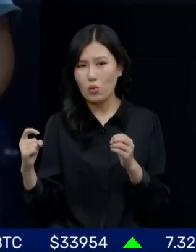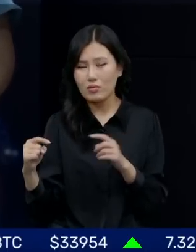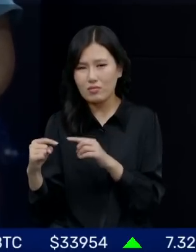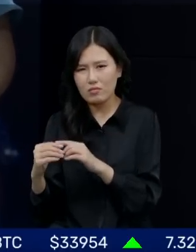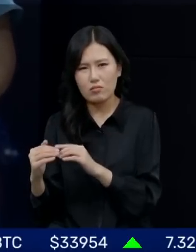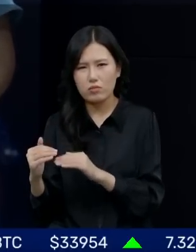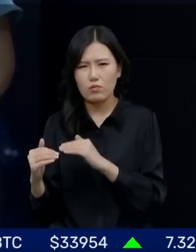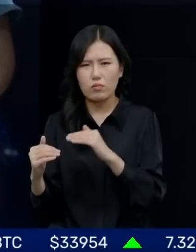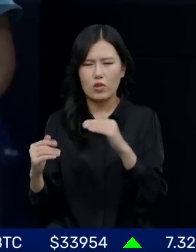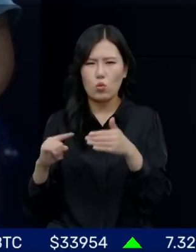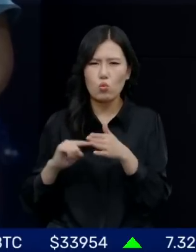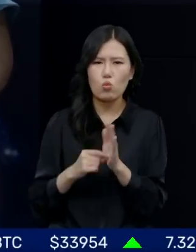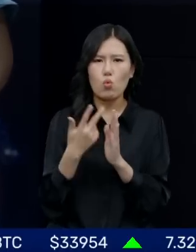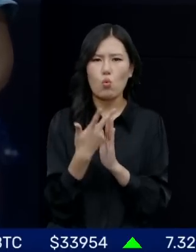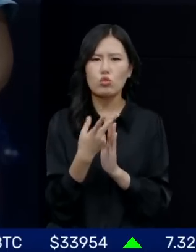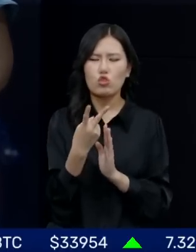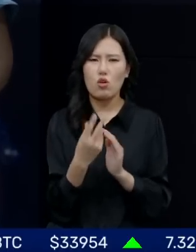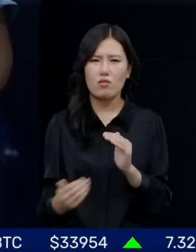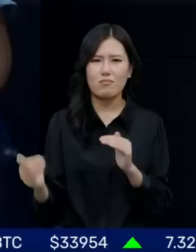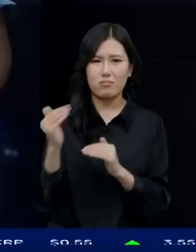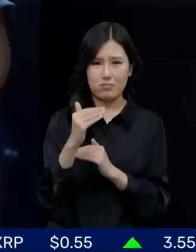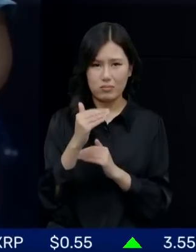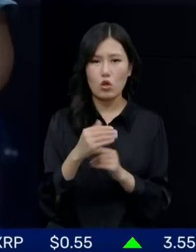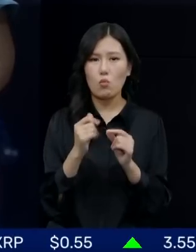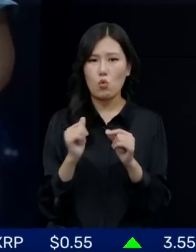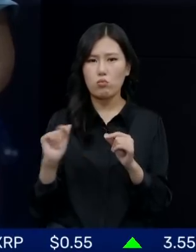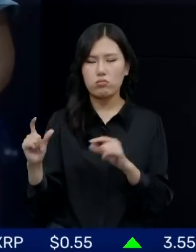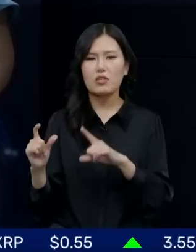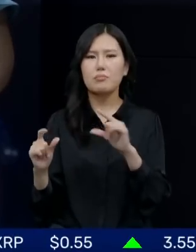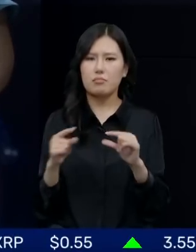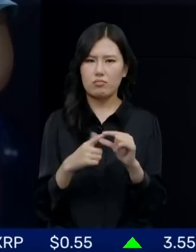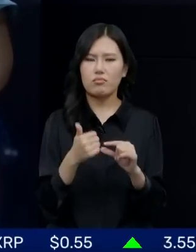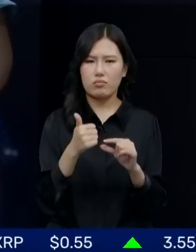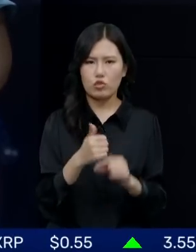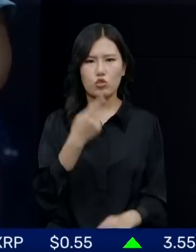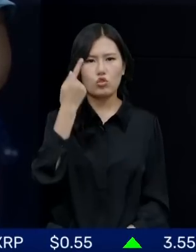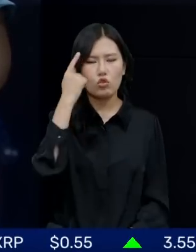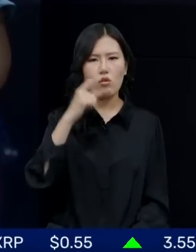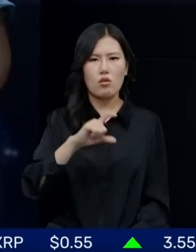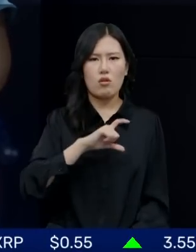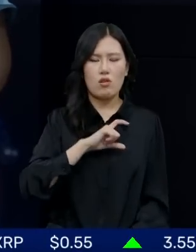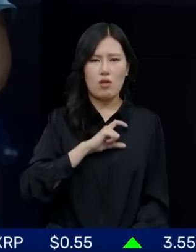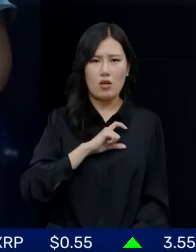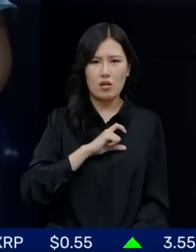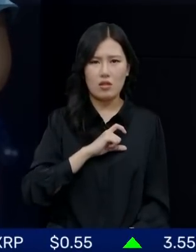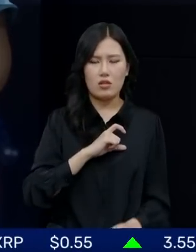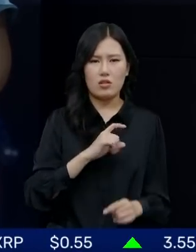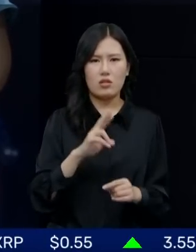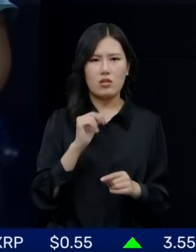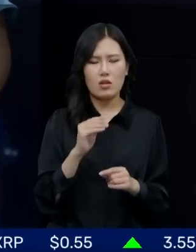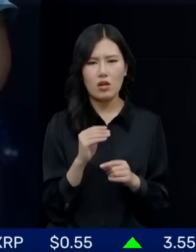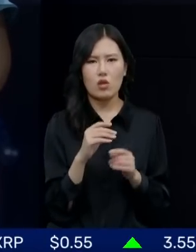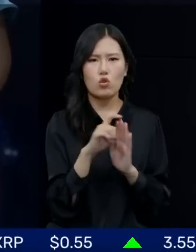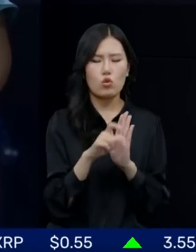дахин илүү мөртлөө за илүү хямд гэдгээрээ онцлогтой байлаа. Мөн зохиогчийн эрхийн зөрчлөөс хэрэглэгчтэй хамгаалах хөтөлбөрөөр зарласан юм а.